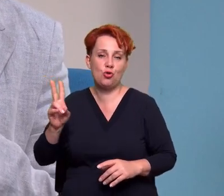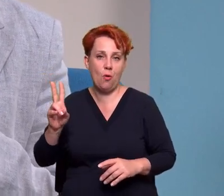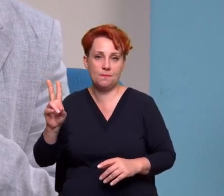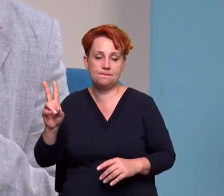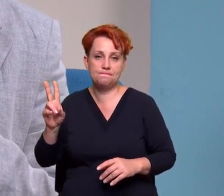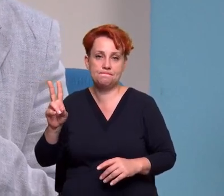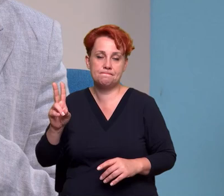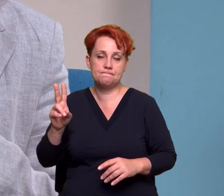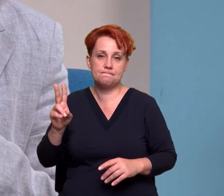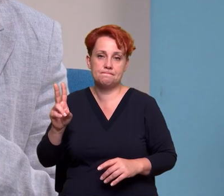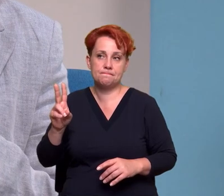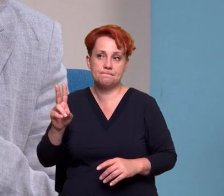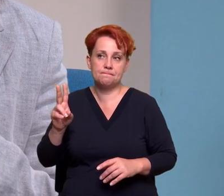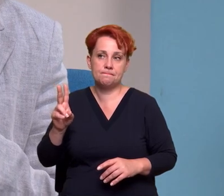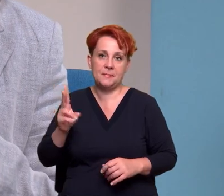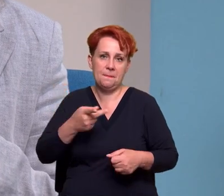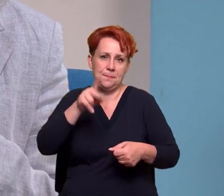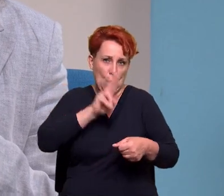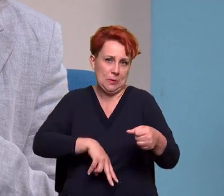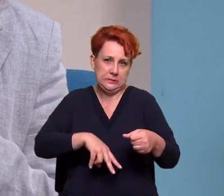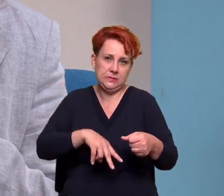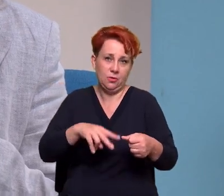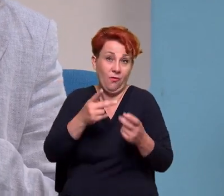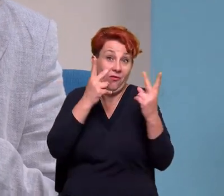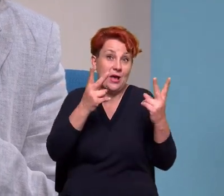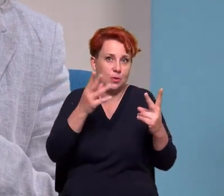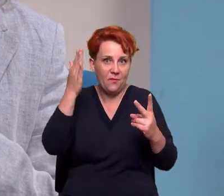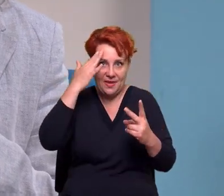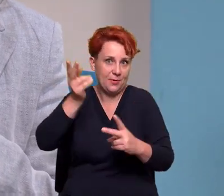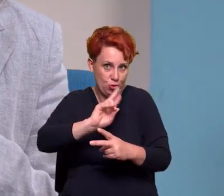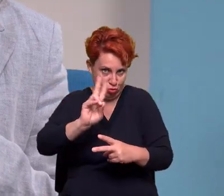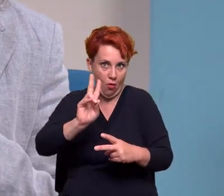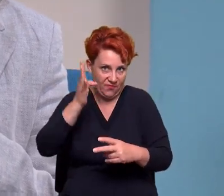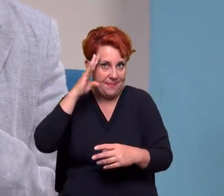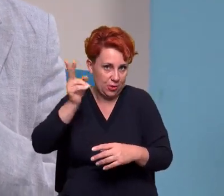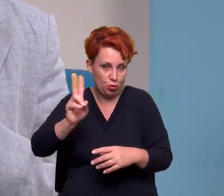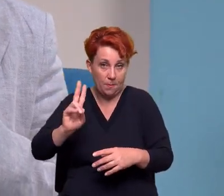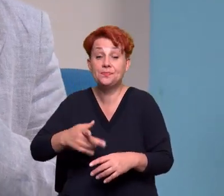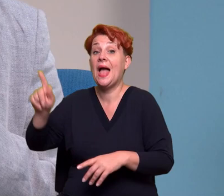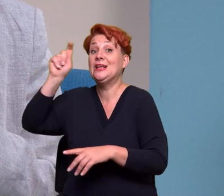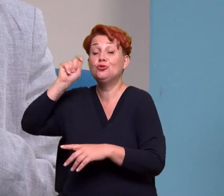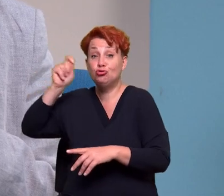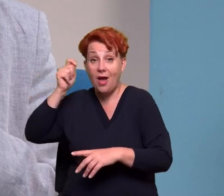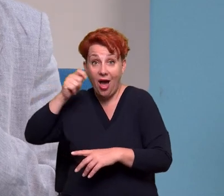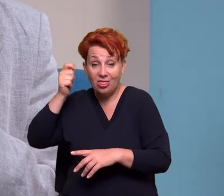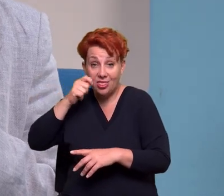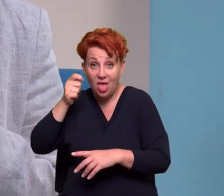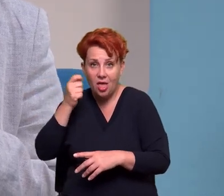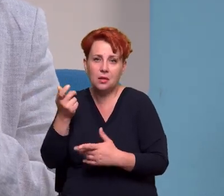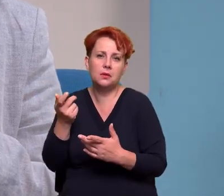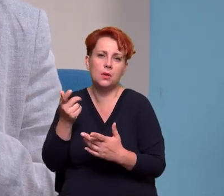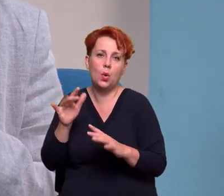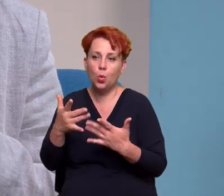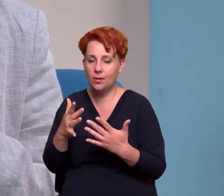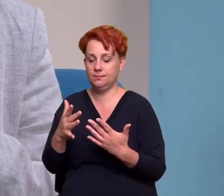policmajstra. To jest ważne, bo znamy tego człowieka z imienia i nazwiska. Dziadek zostawił, czyli